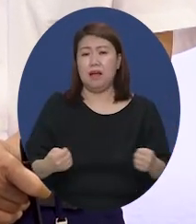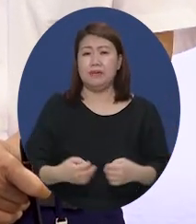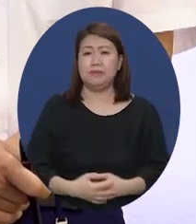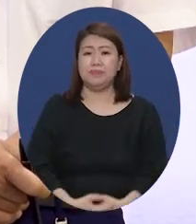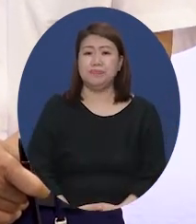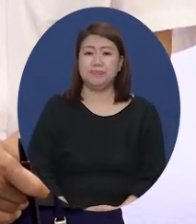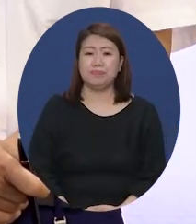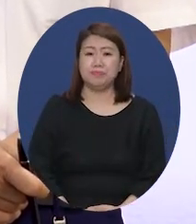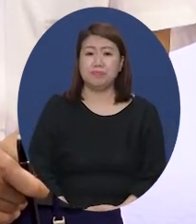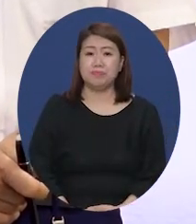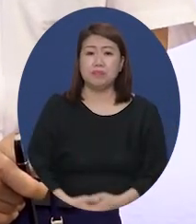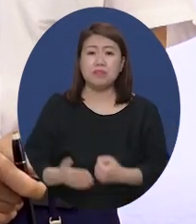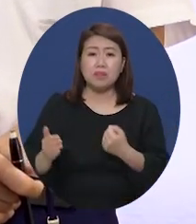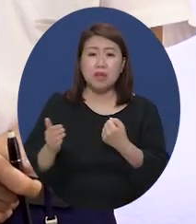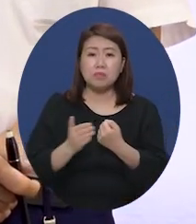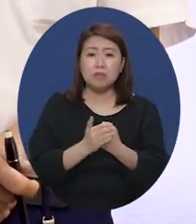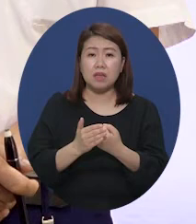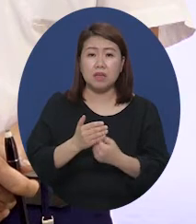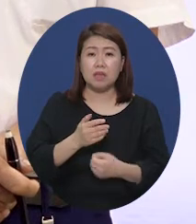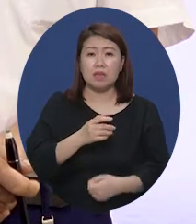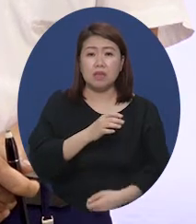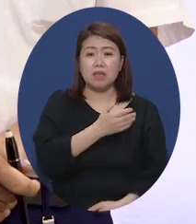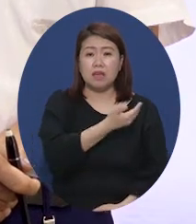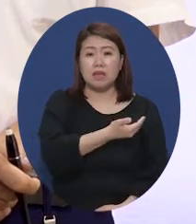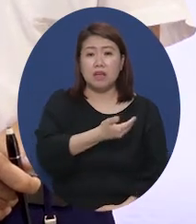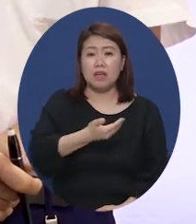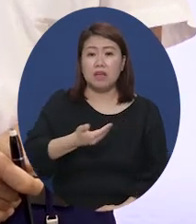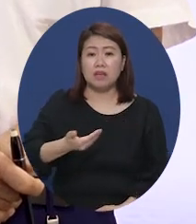많아요. 그래서 아마존 강